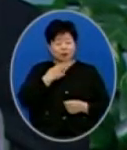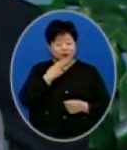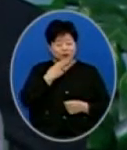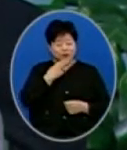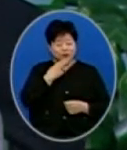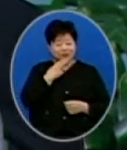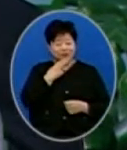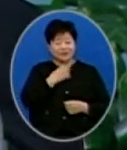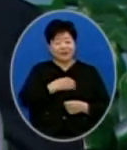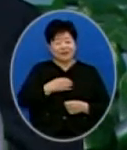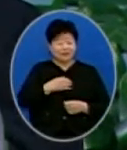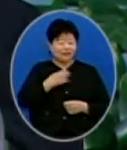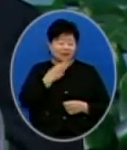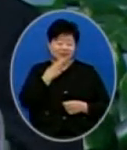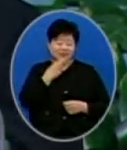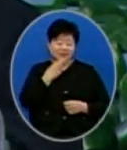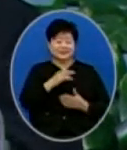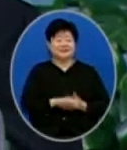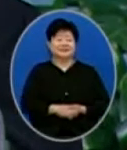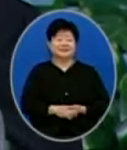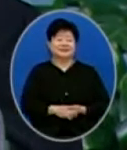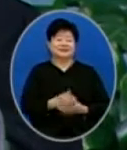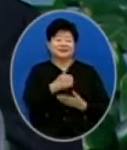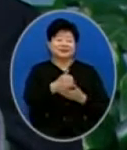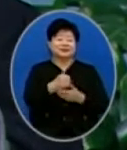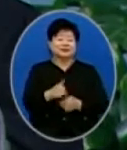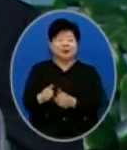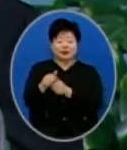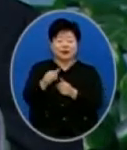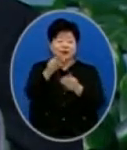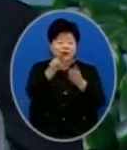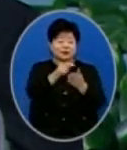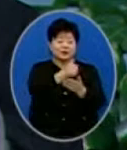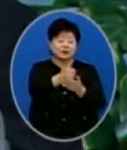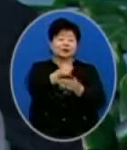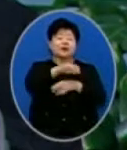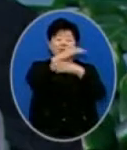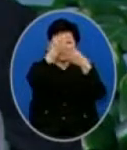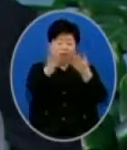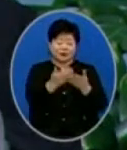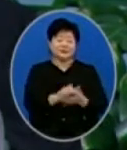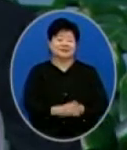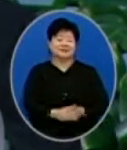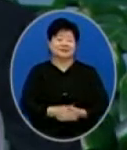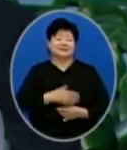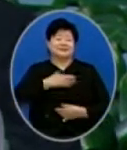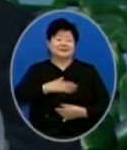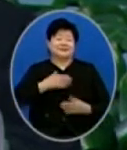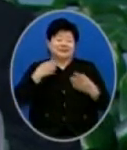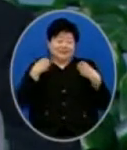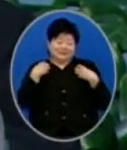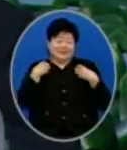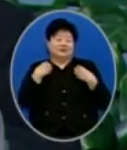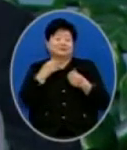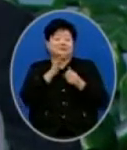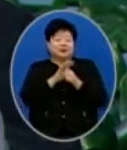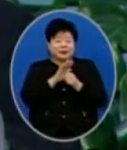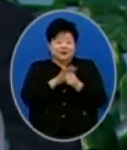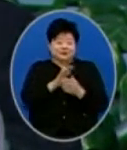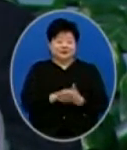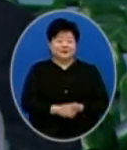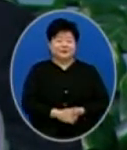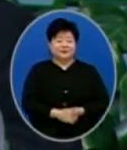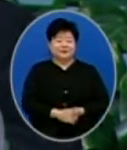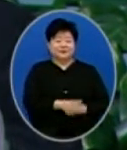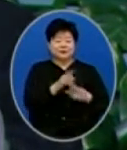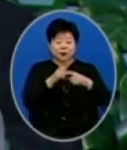없습니다 걱정할 것이 없습니다 주님과 동행하면 우리 주님이 모든 것을 다 책임져 주시는 것입니다